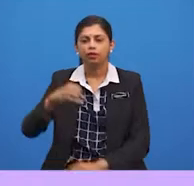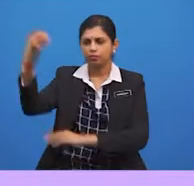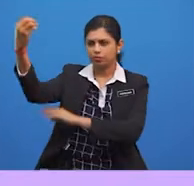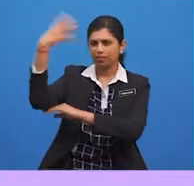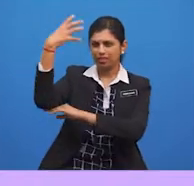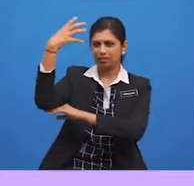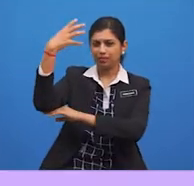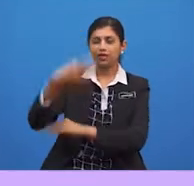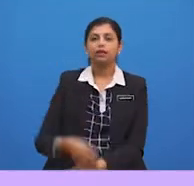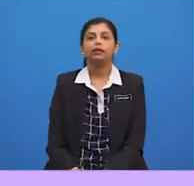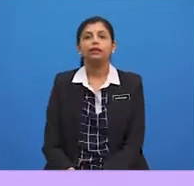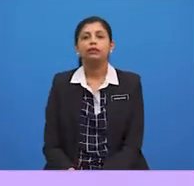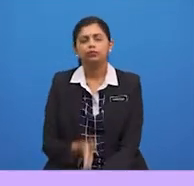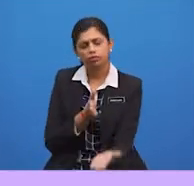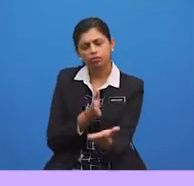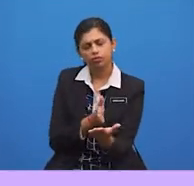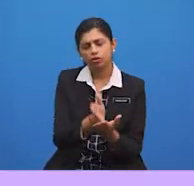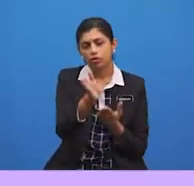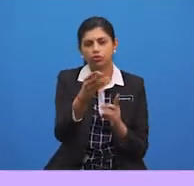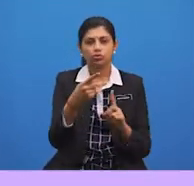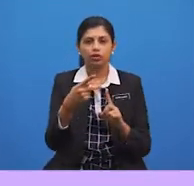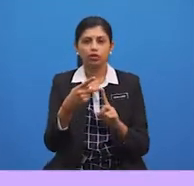pancaran matahari terus ke